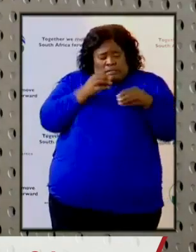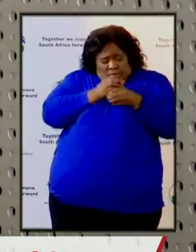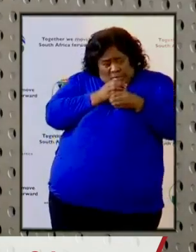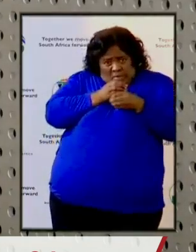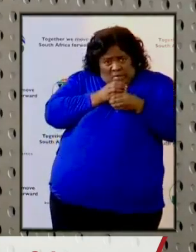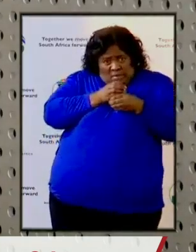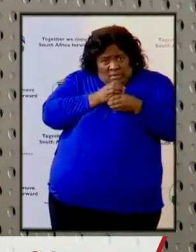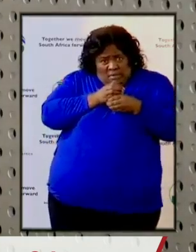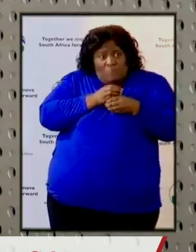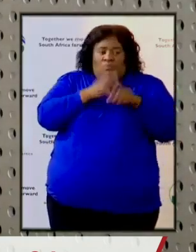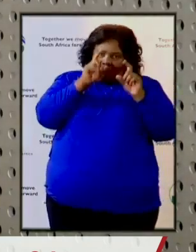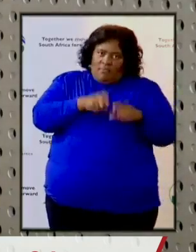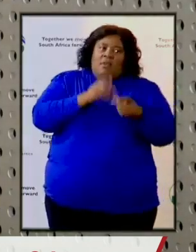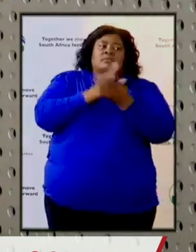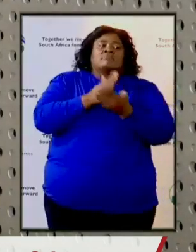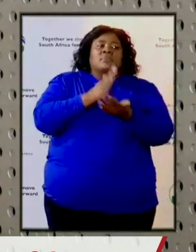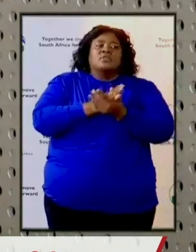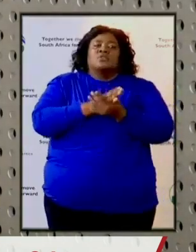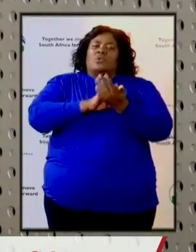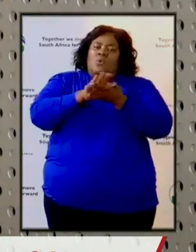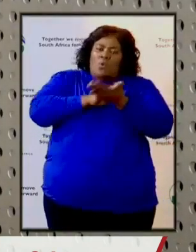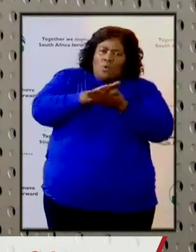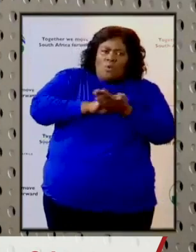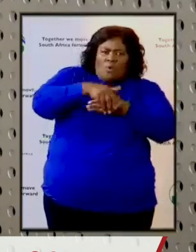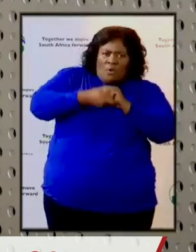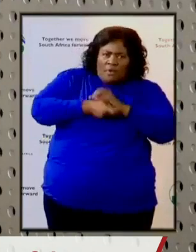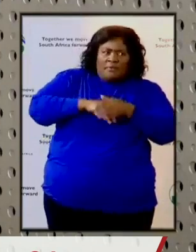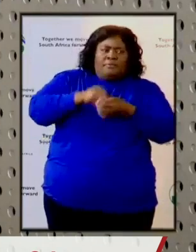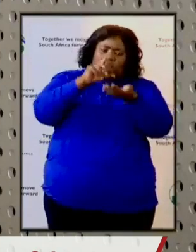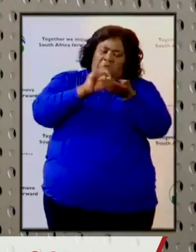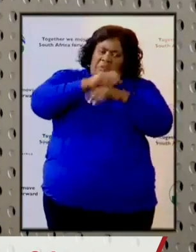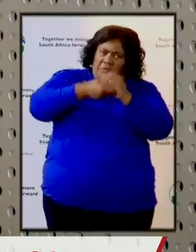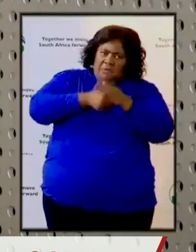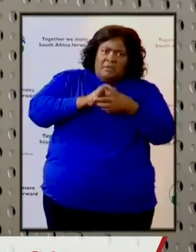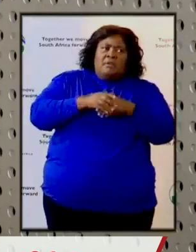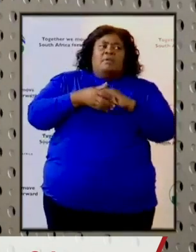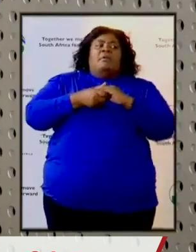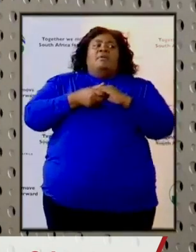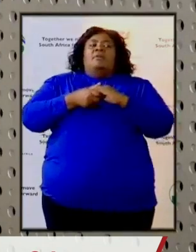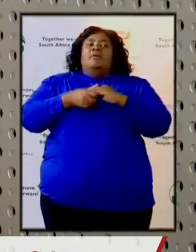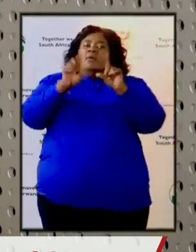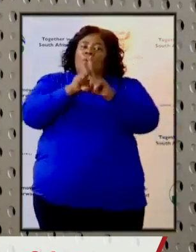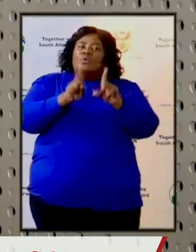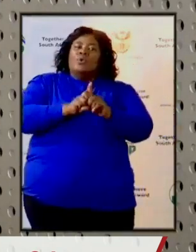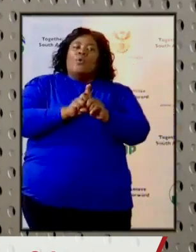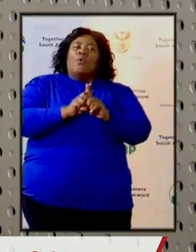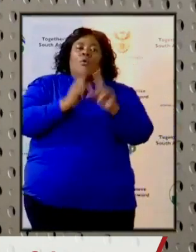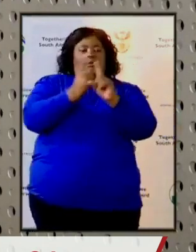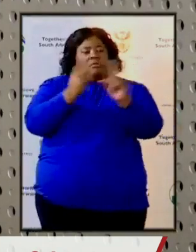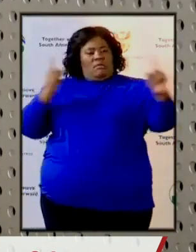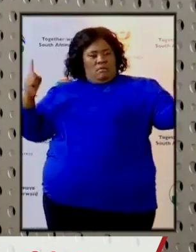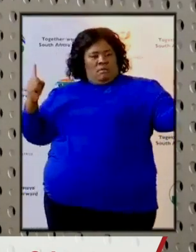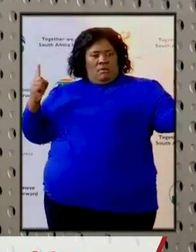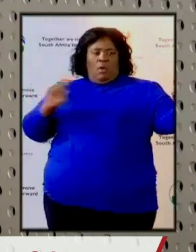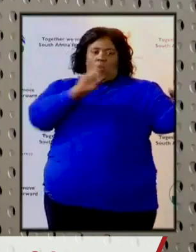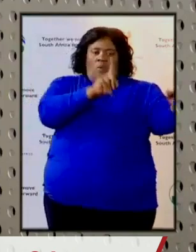kufanele ifonyo lezi zifakwe kugezwe izandla igqathi nohafu phakathi kwabantu